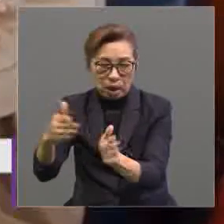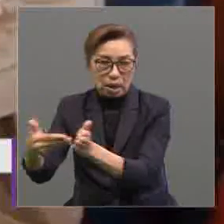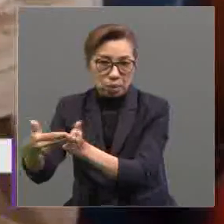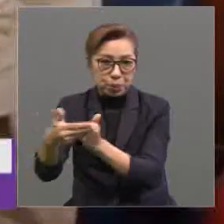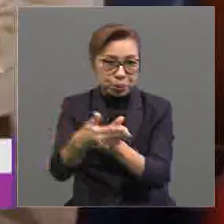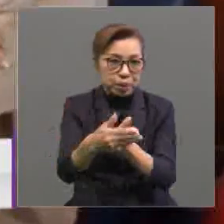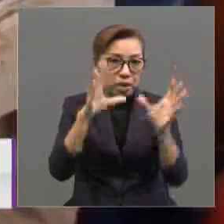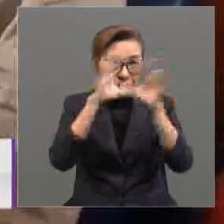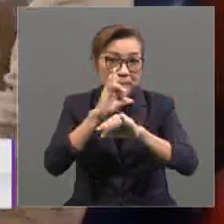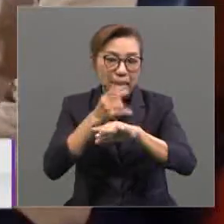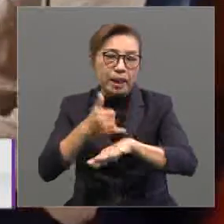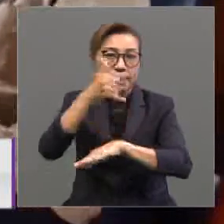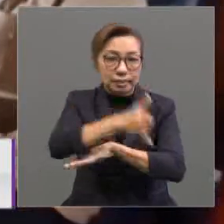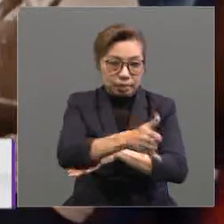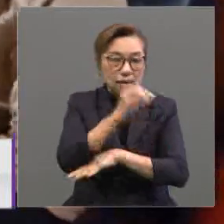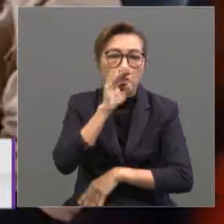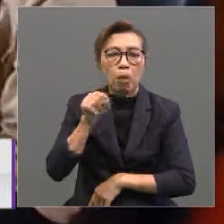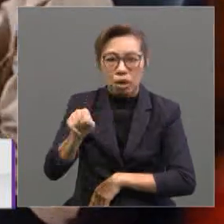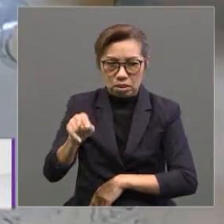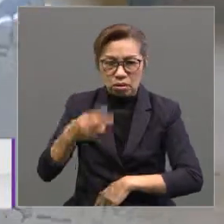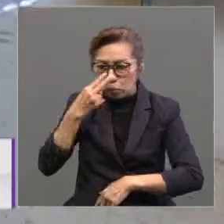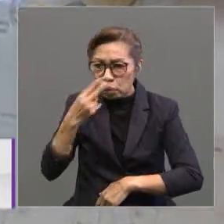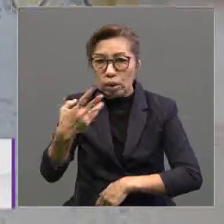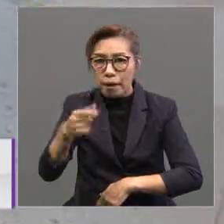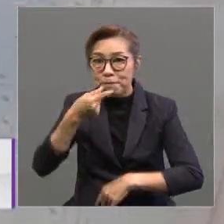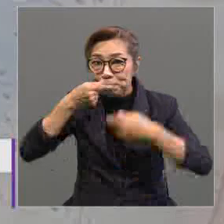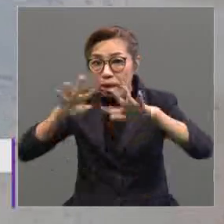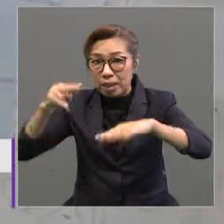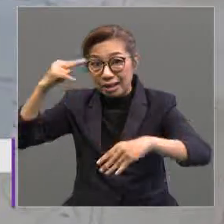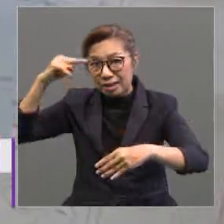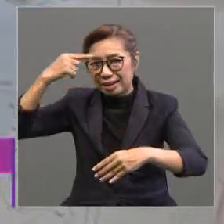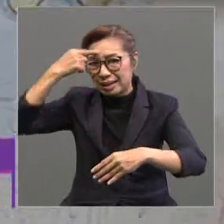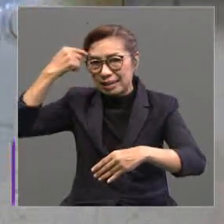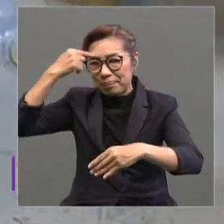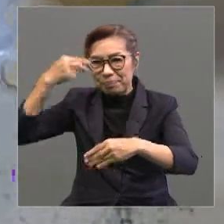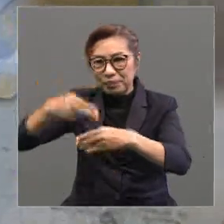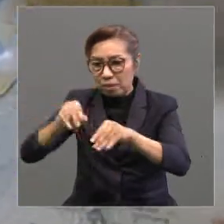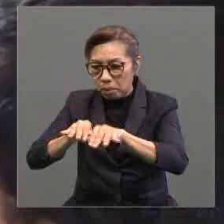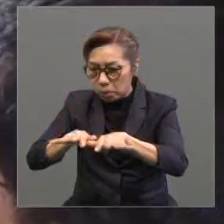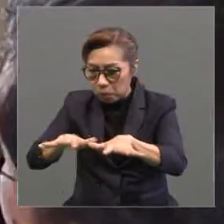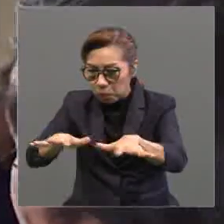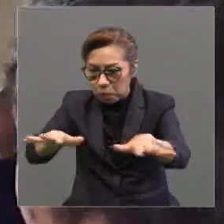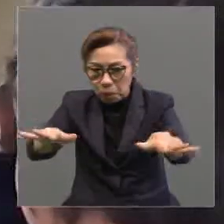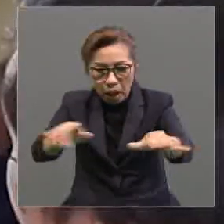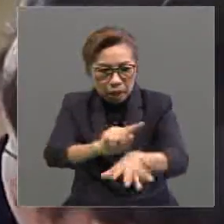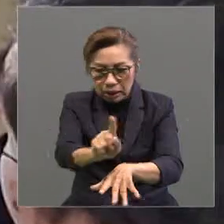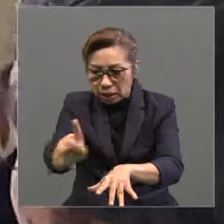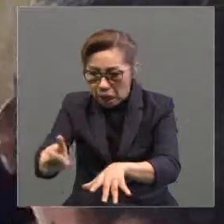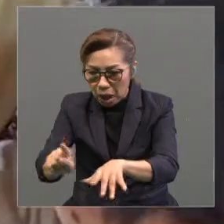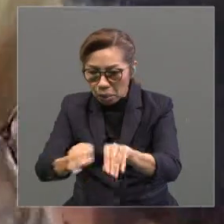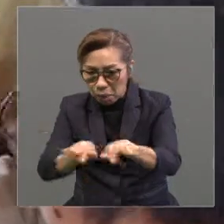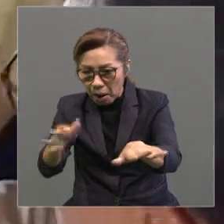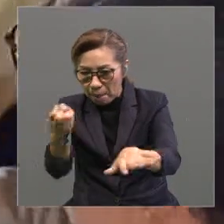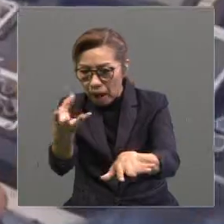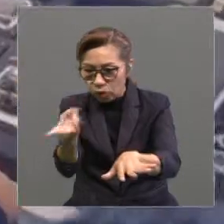ตอน 2ทุ่มพร้อมกับแถลงว่าจากที่ไปดูจุดเกิดเหตุเพื่อตรวจสอบว่าน้ำมันรั่วไปในทิศทางใดและปริมาณเท่าไหร่